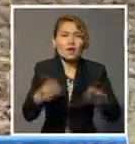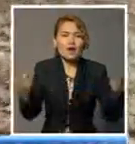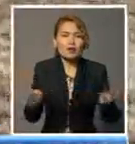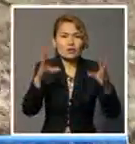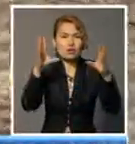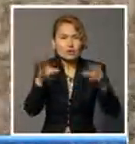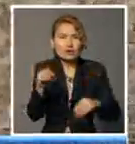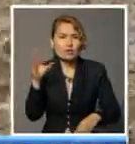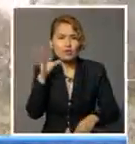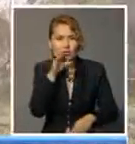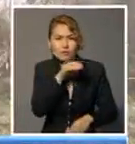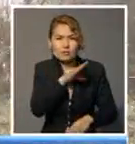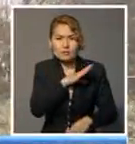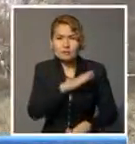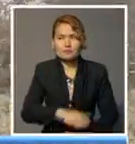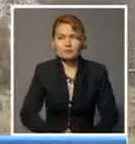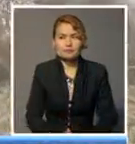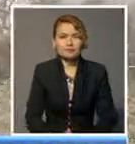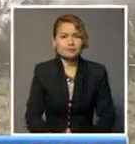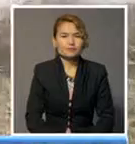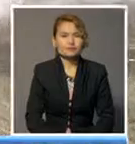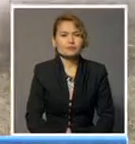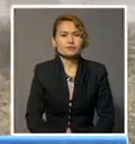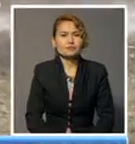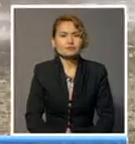жол бермей ұстап тұруға міндетті.